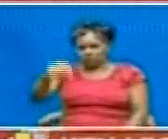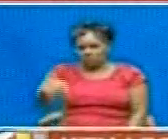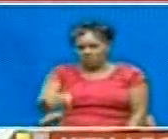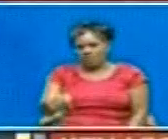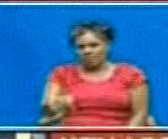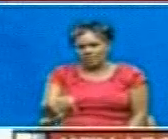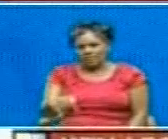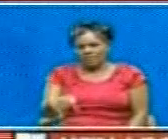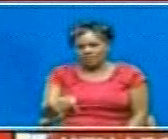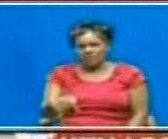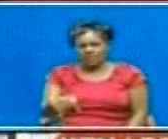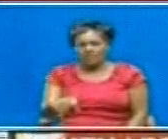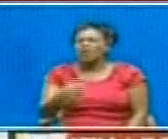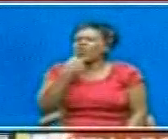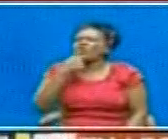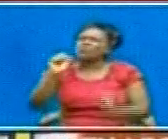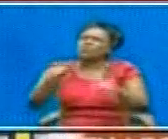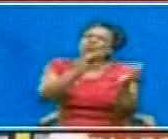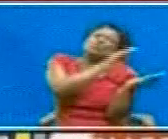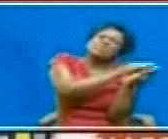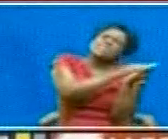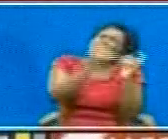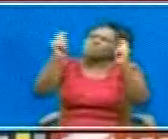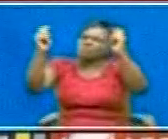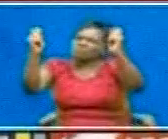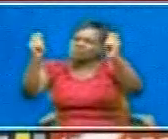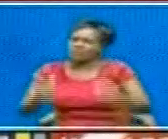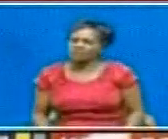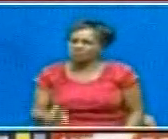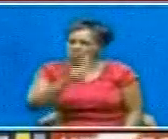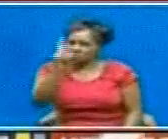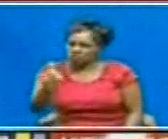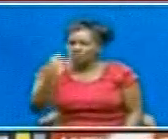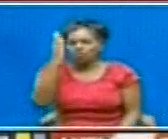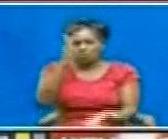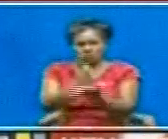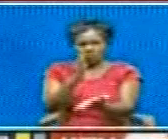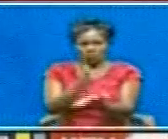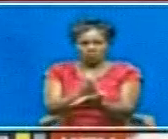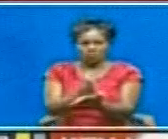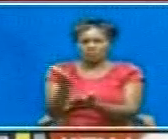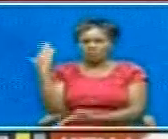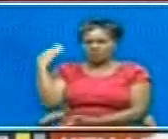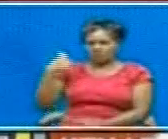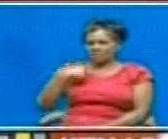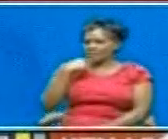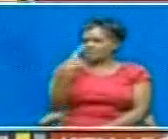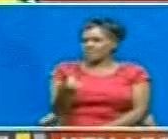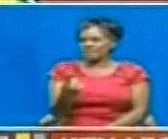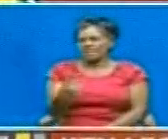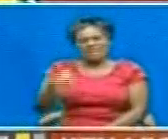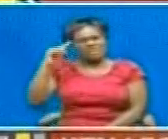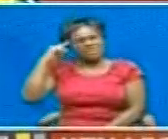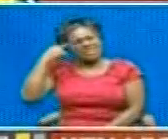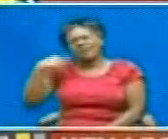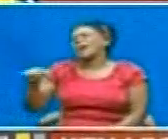hilo kwako. Je, unahisi kwamba pengine Gor Mahia huenda kaifadhi tajili? Vile shabiki moja aliposema hapo wali kwenye mtandao, nafikiria